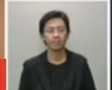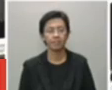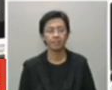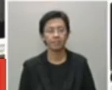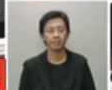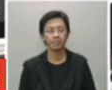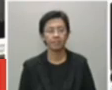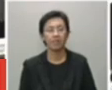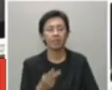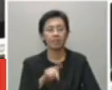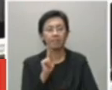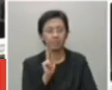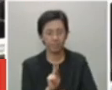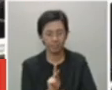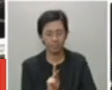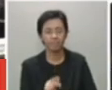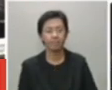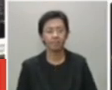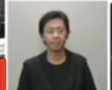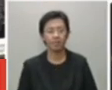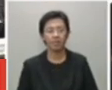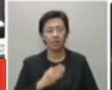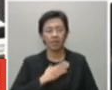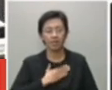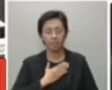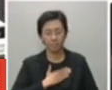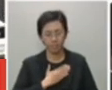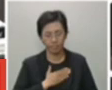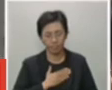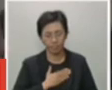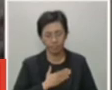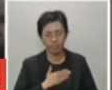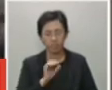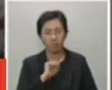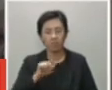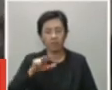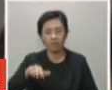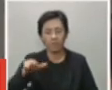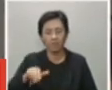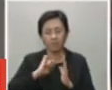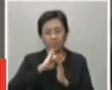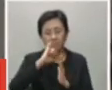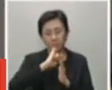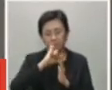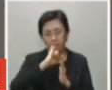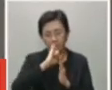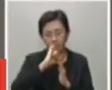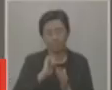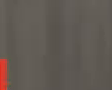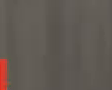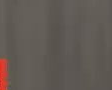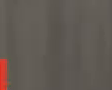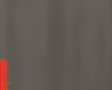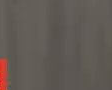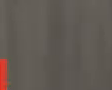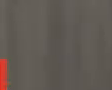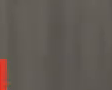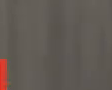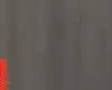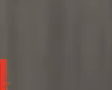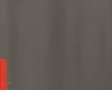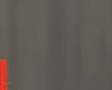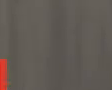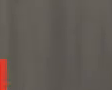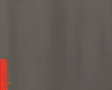ท่านประธานที่เคารพกระผมจุลพันธ์อมรวิวัฒน์เพื่อไทยเชียงใหม่ในฐานะคณะกรรมการประสานงานพรรคร่วมฝ่ายค้